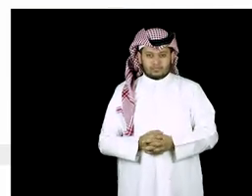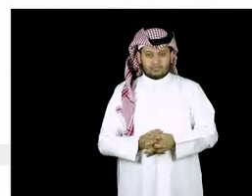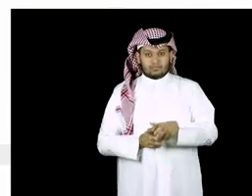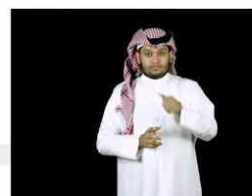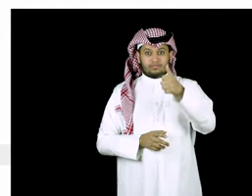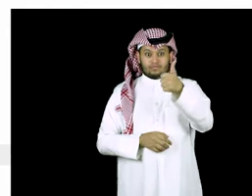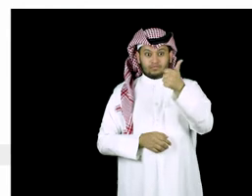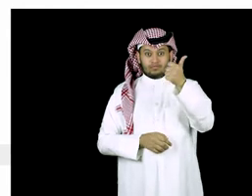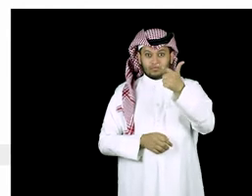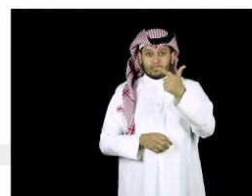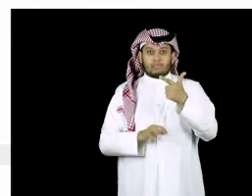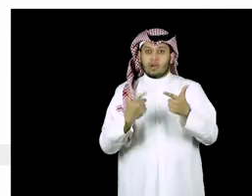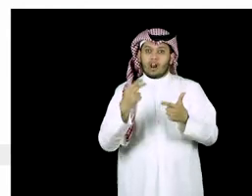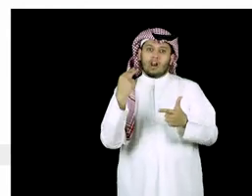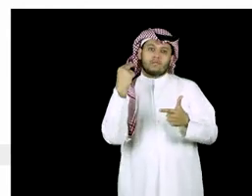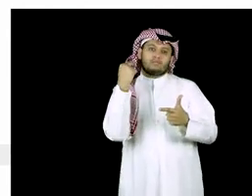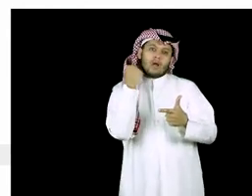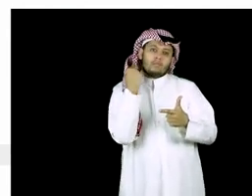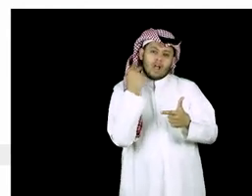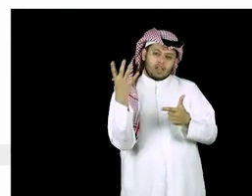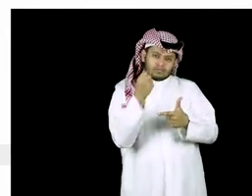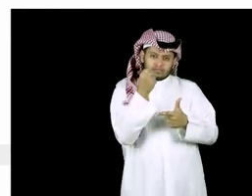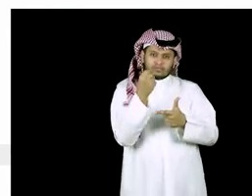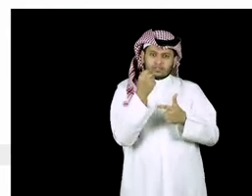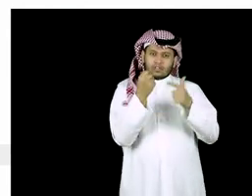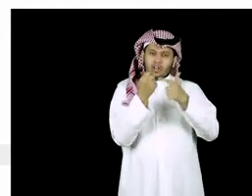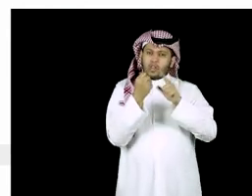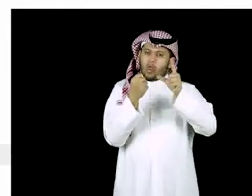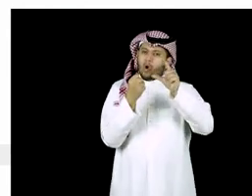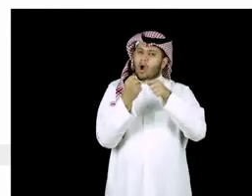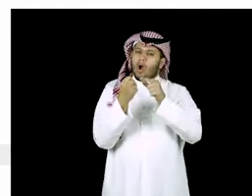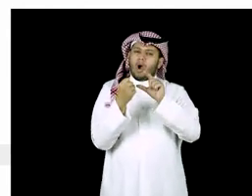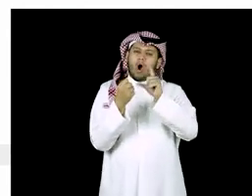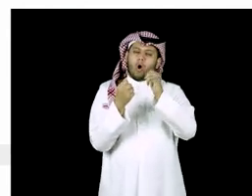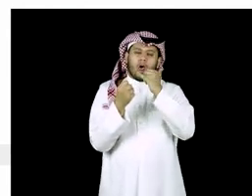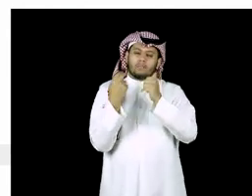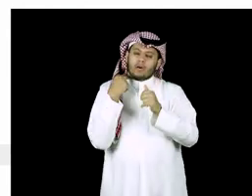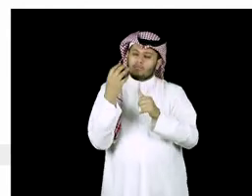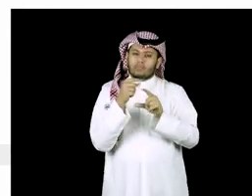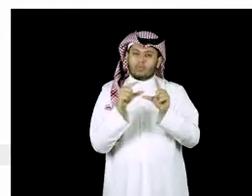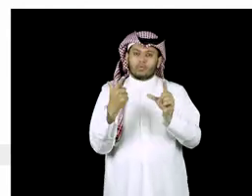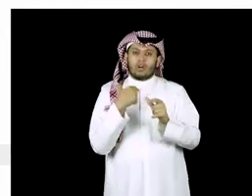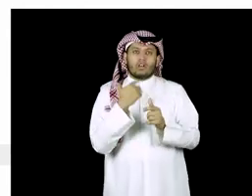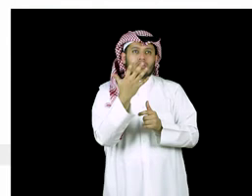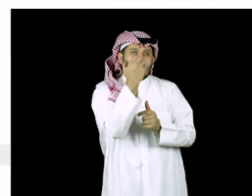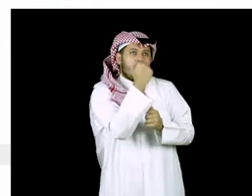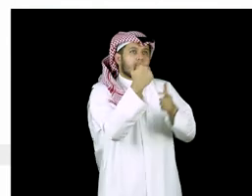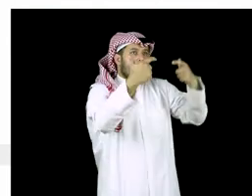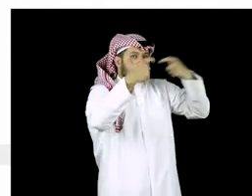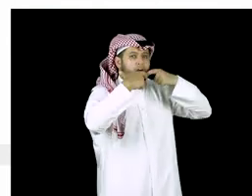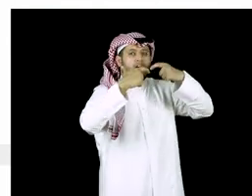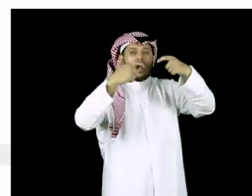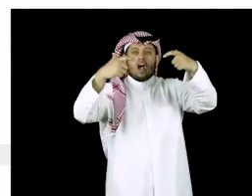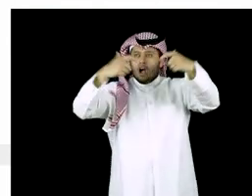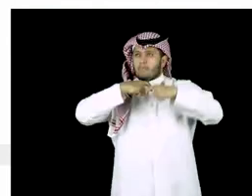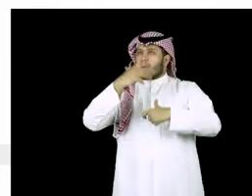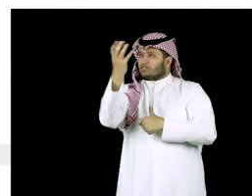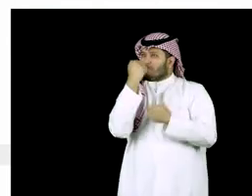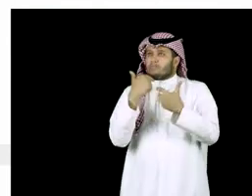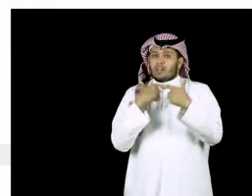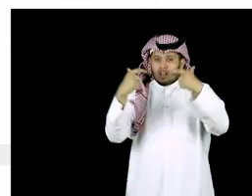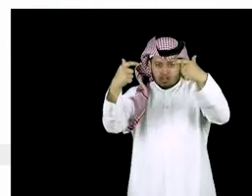ثانيا المستأمنون، في اللغة المستأمن هو طالب الأمان، أو المستأمن هو طالب